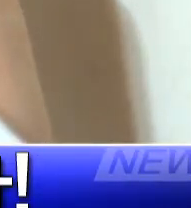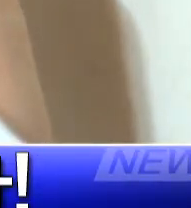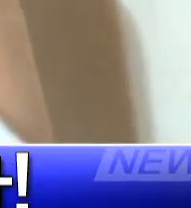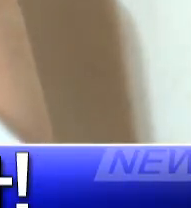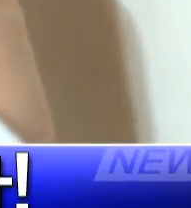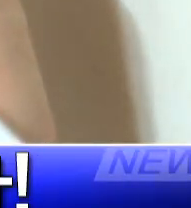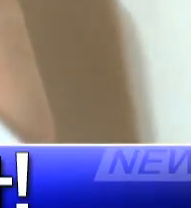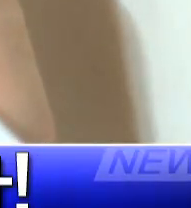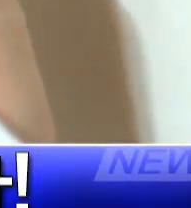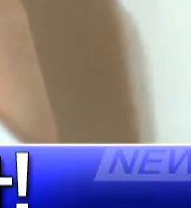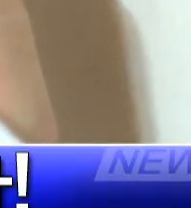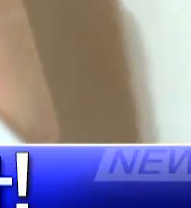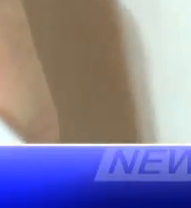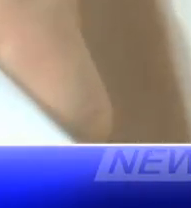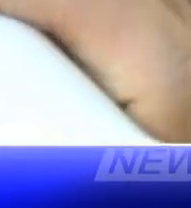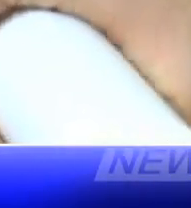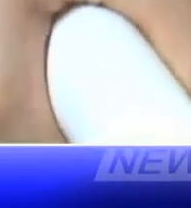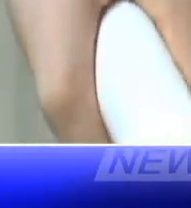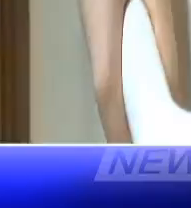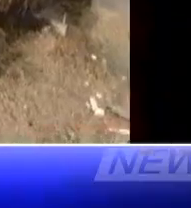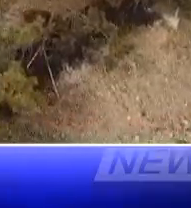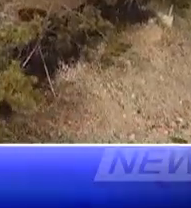돕는 대책 등이 담겼습니다.